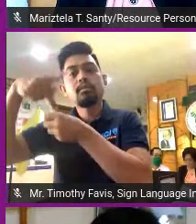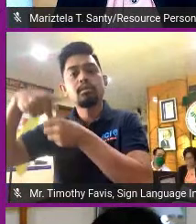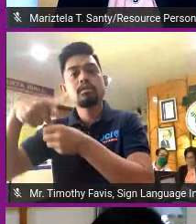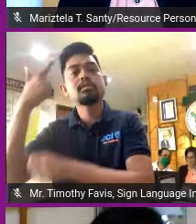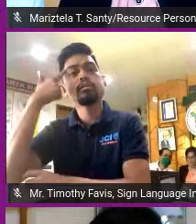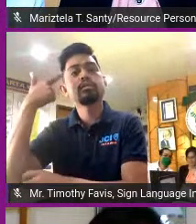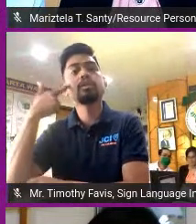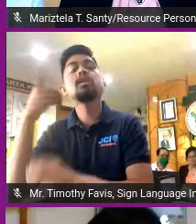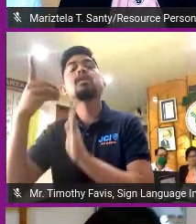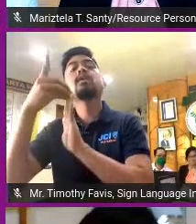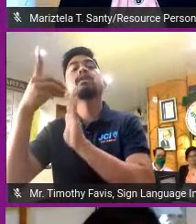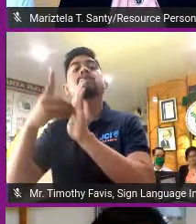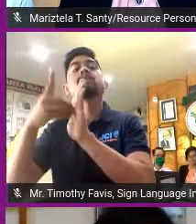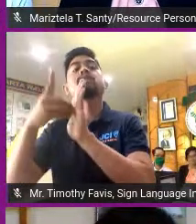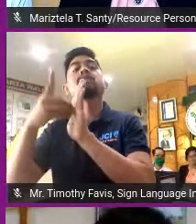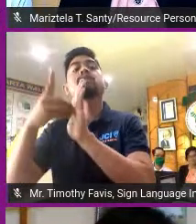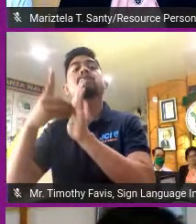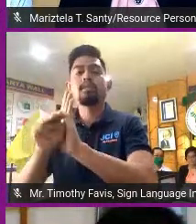and development.